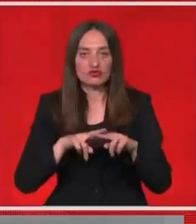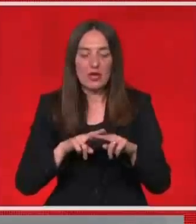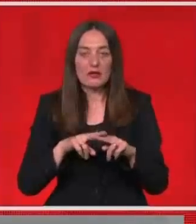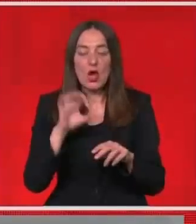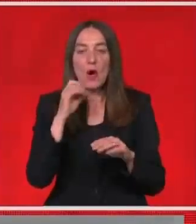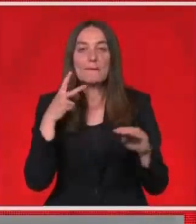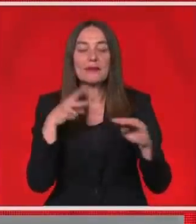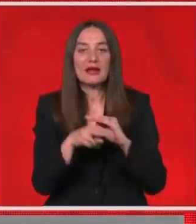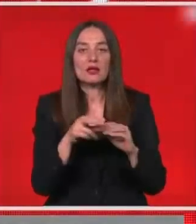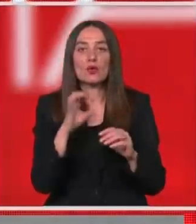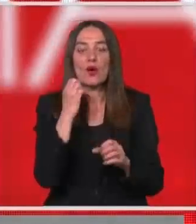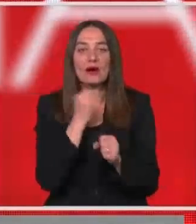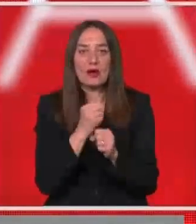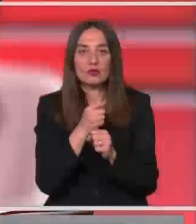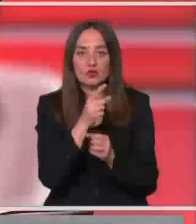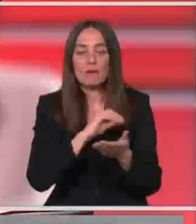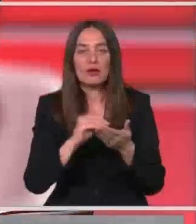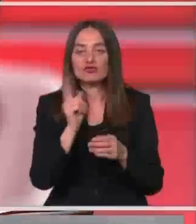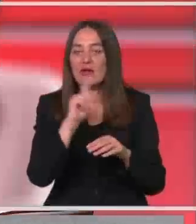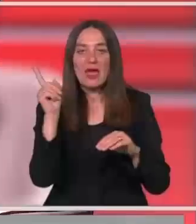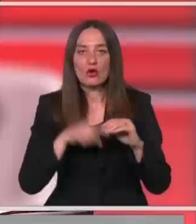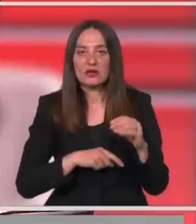Rešenje o prekidu o radu. To piše, a ne otkaz.